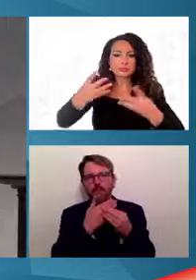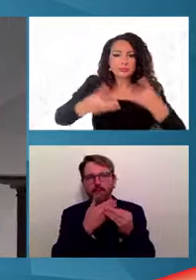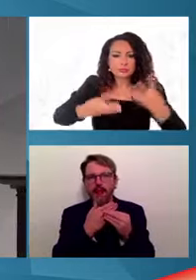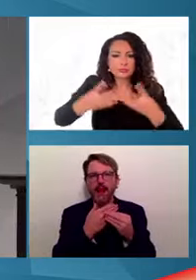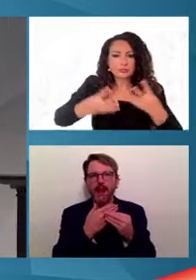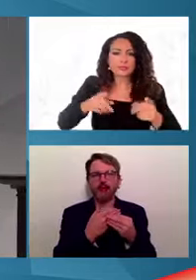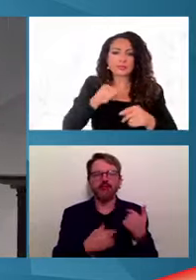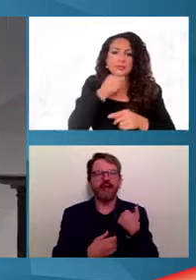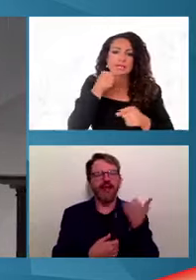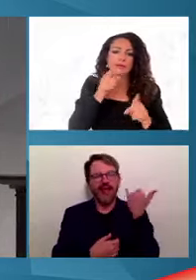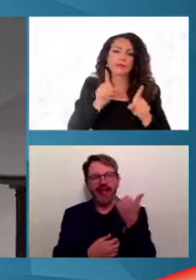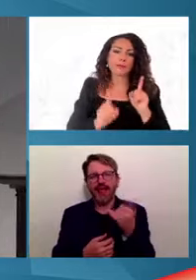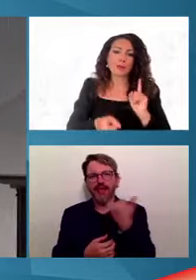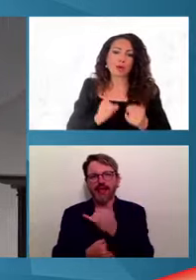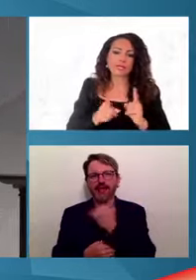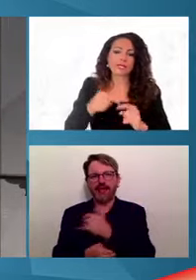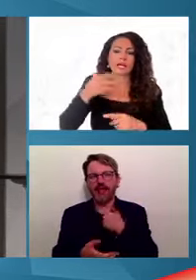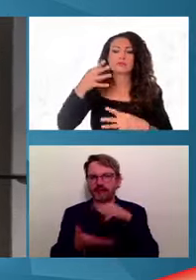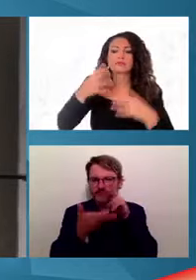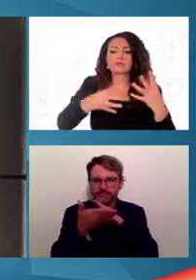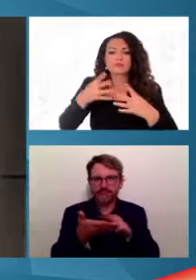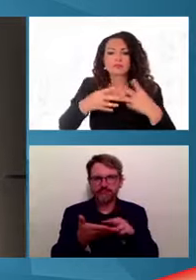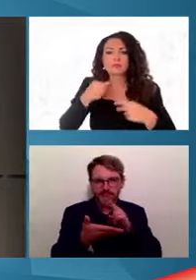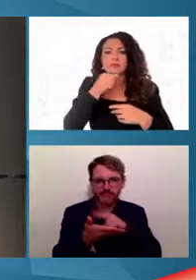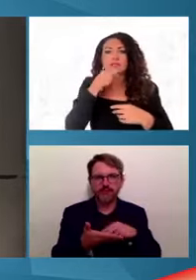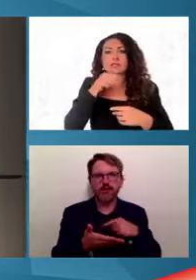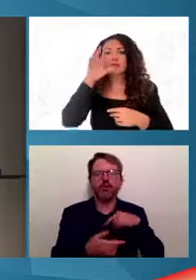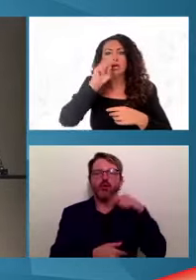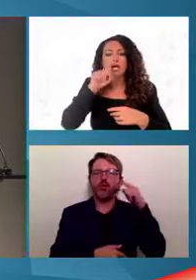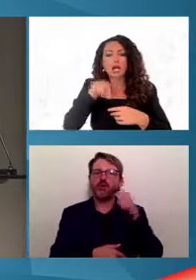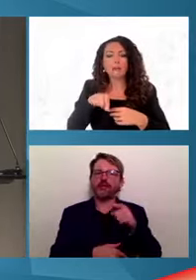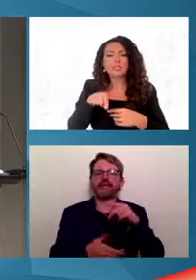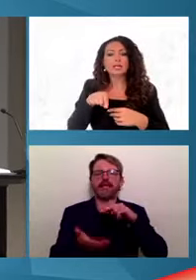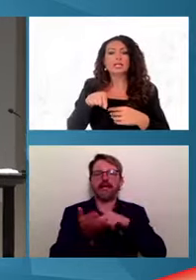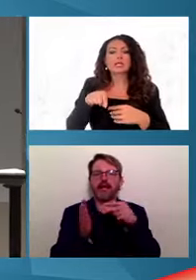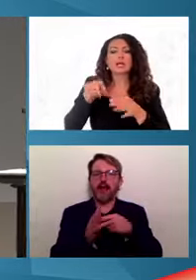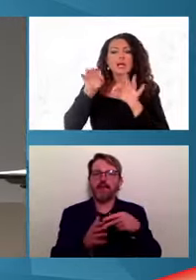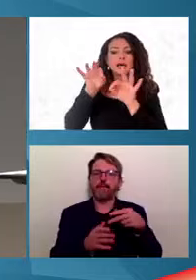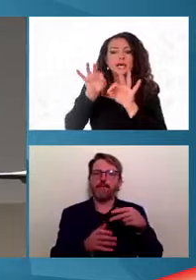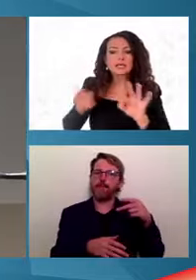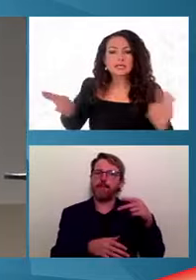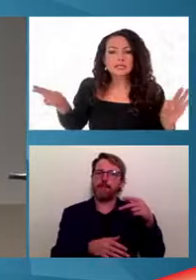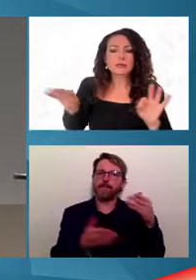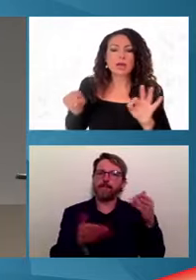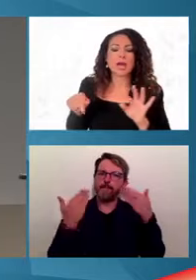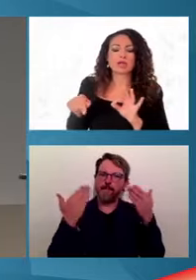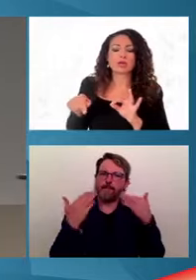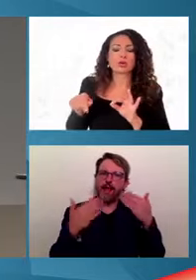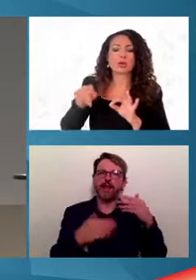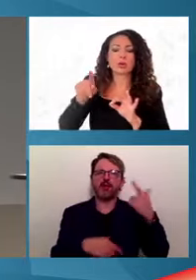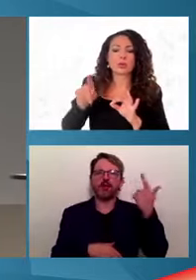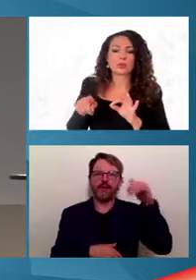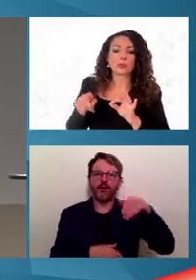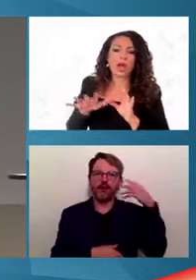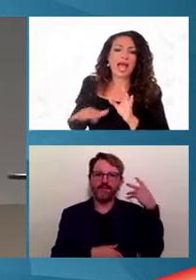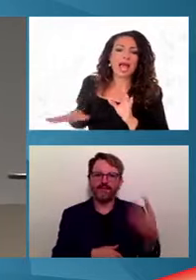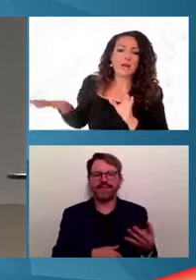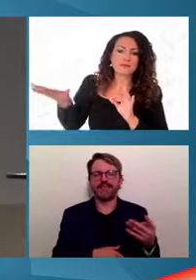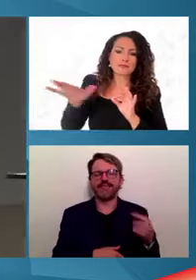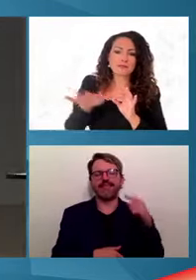che ci permetterà di avere rispetto e osservanza ovviamente dell'ambiente e della